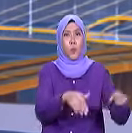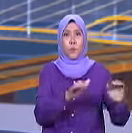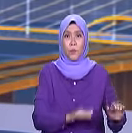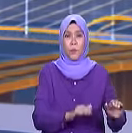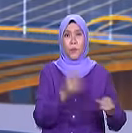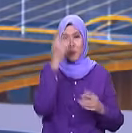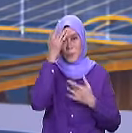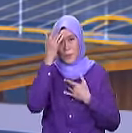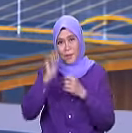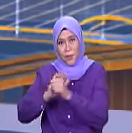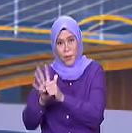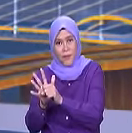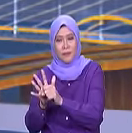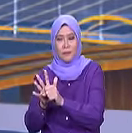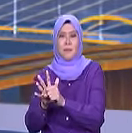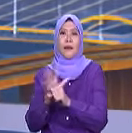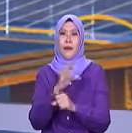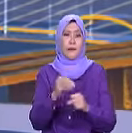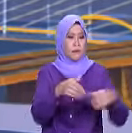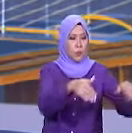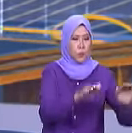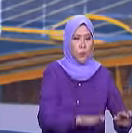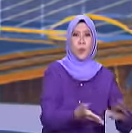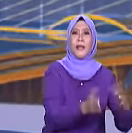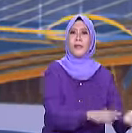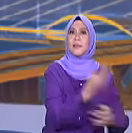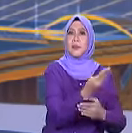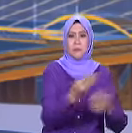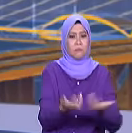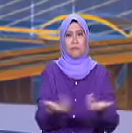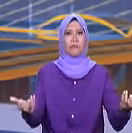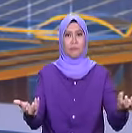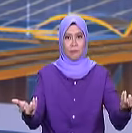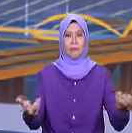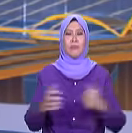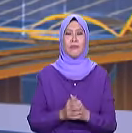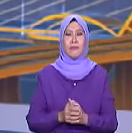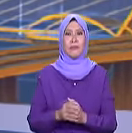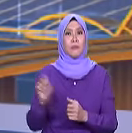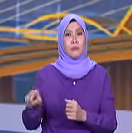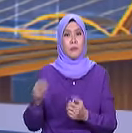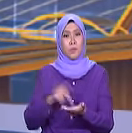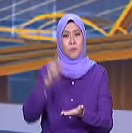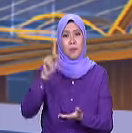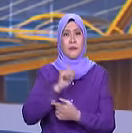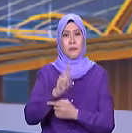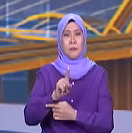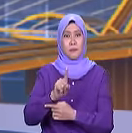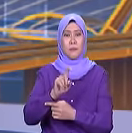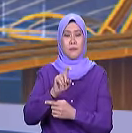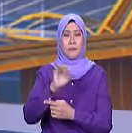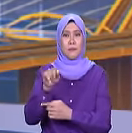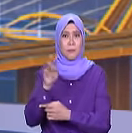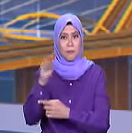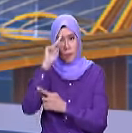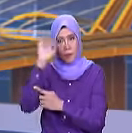jenazah pesakit COVID-19 dengan kubur jenazah kematian biasa. Ahnaf Abu Bakar di Komplek Islam Putrajaya ada